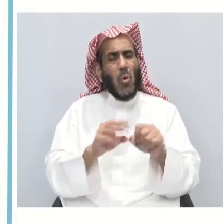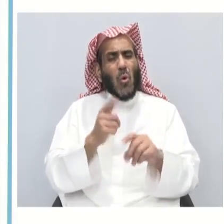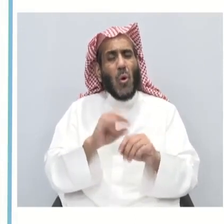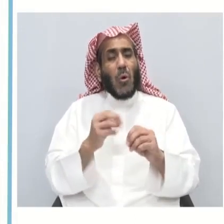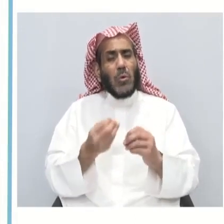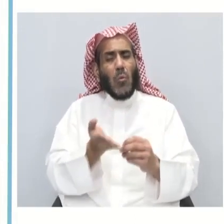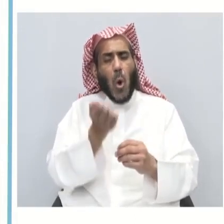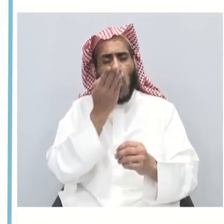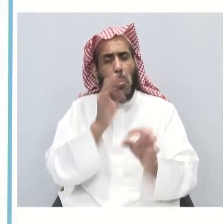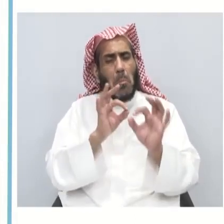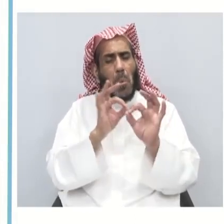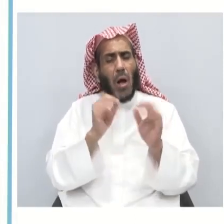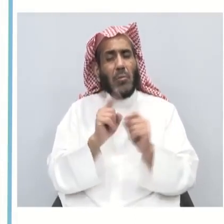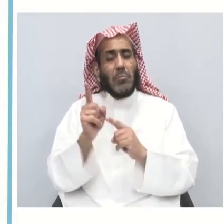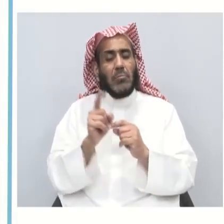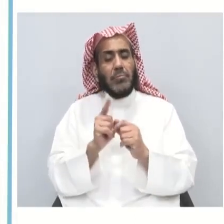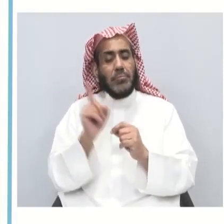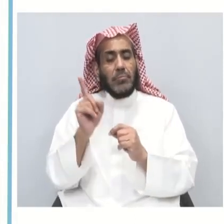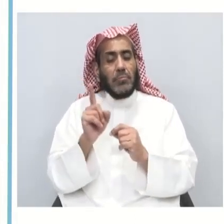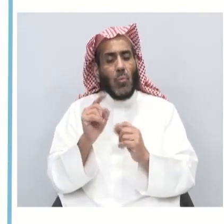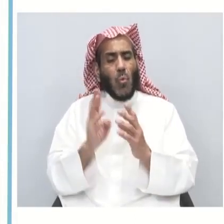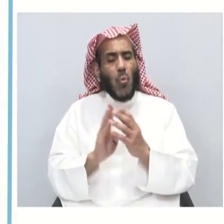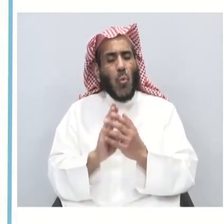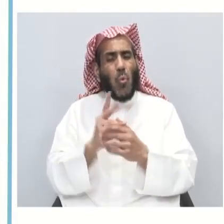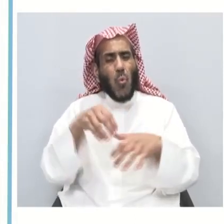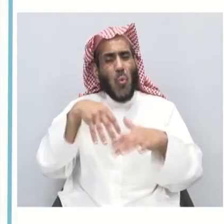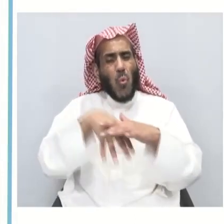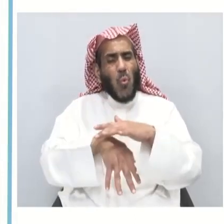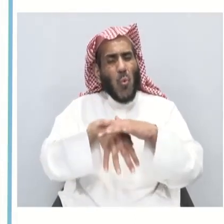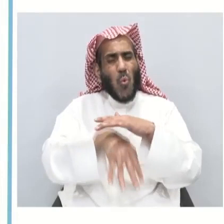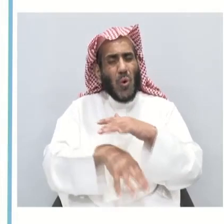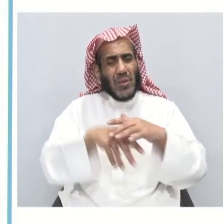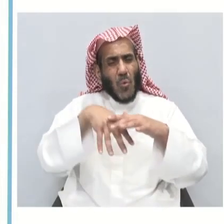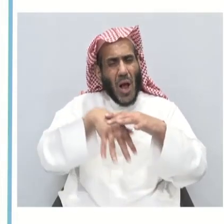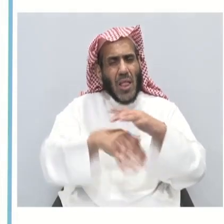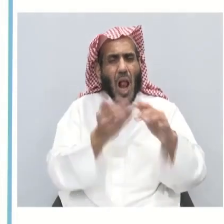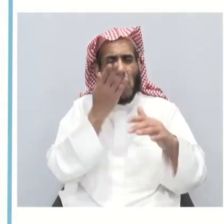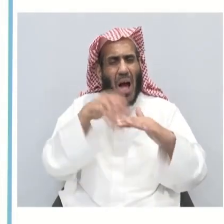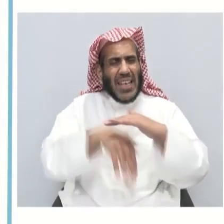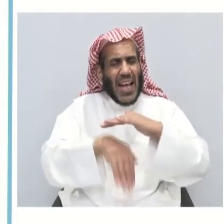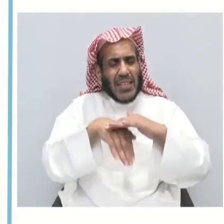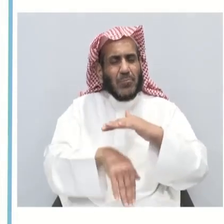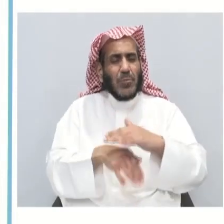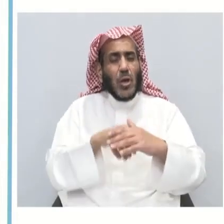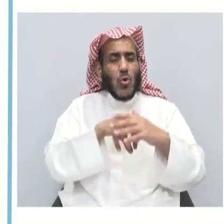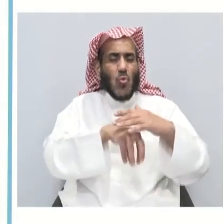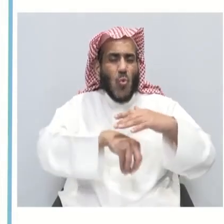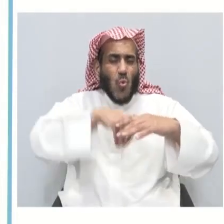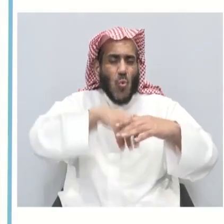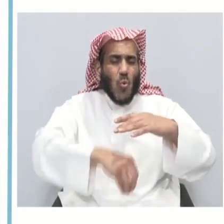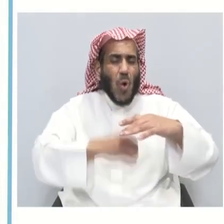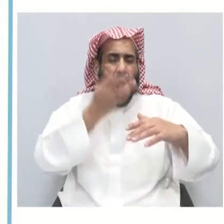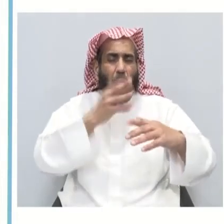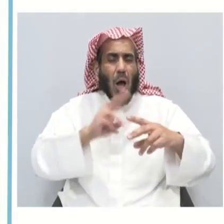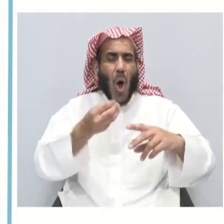من الماء. لاحظوا في هذه الصورة يكبر هذه الجذور حتى تصل إلى الماء، للحصول على الماء